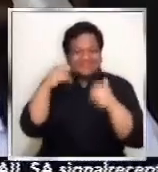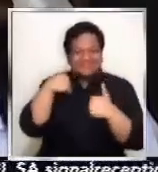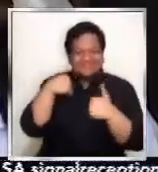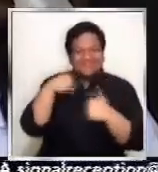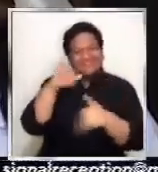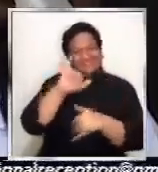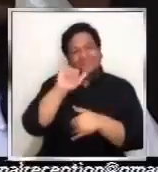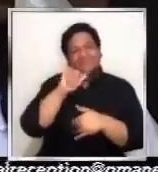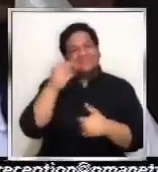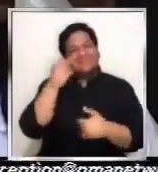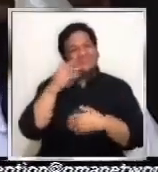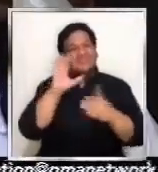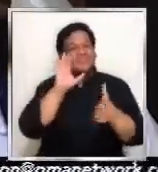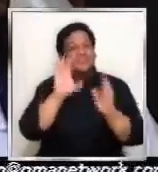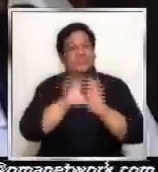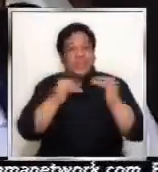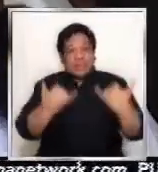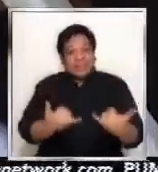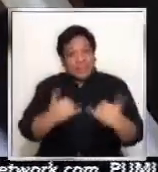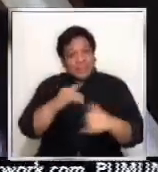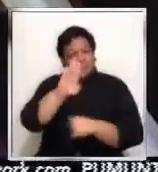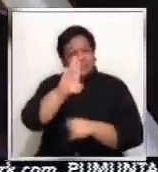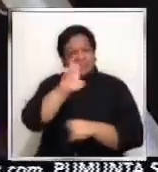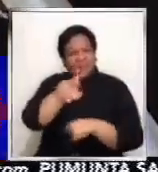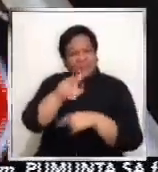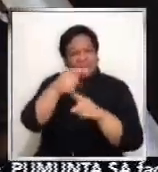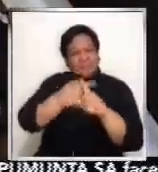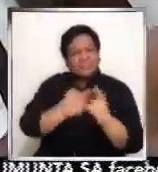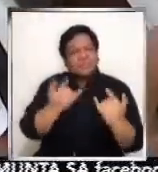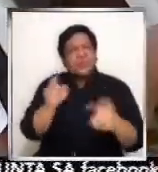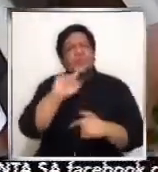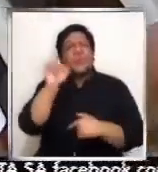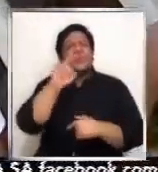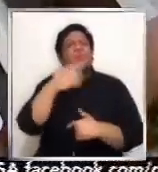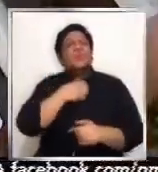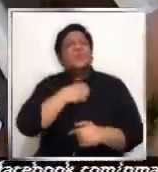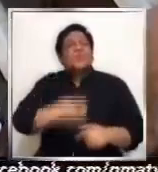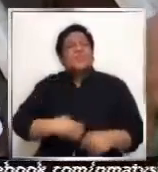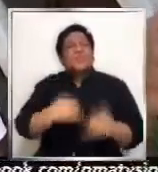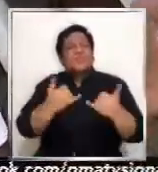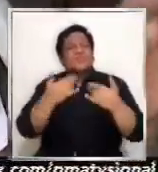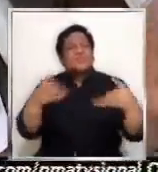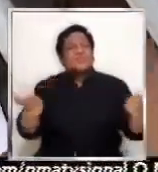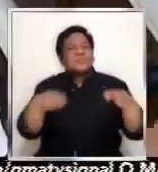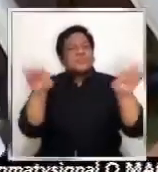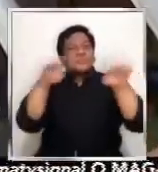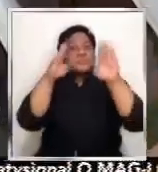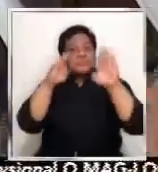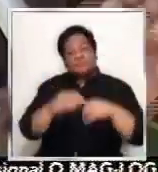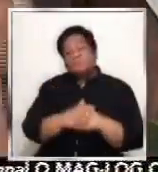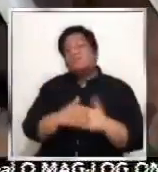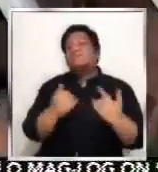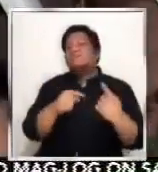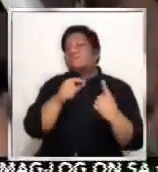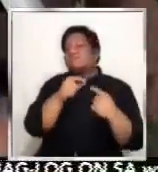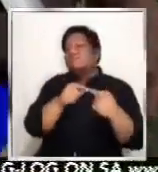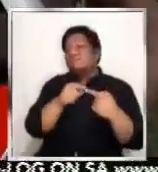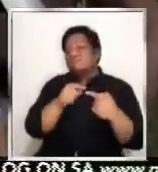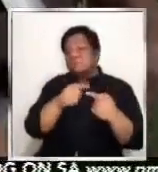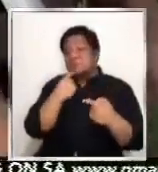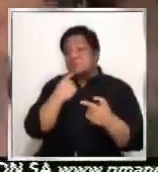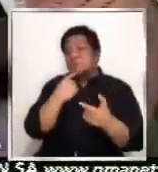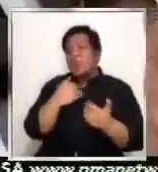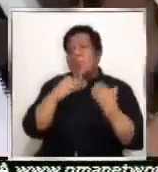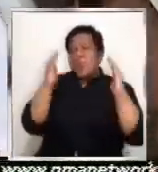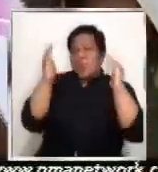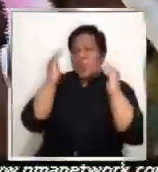total Berna, ano bang mga Christmas wishes ninyo? Luis ko, yung pong ano, mawala na po yung COVID